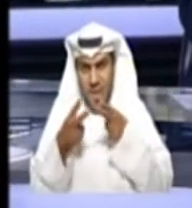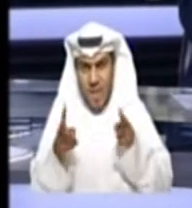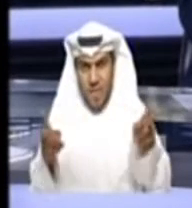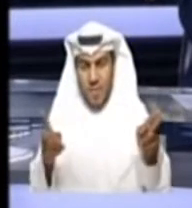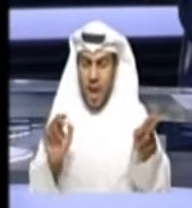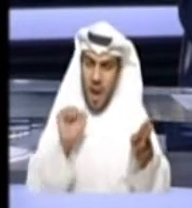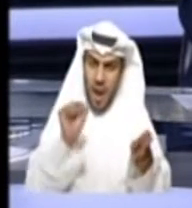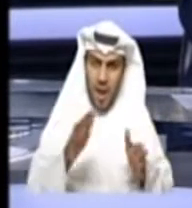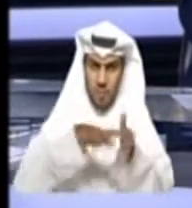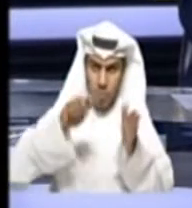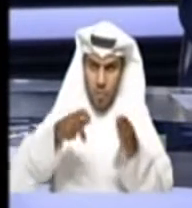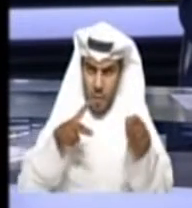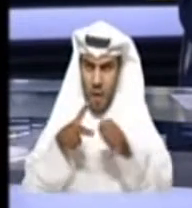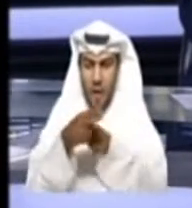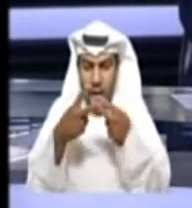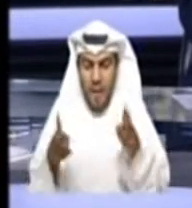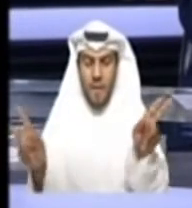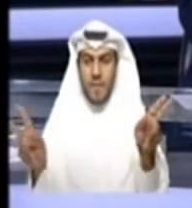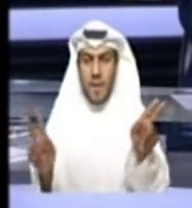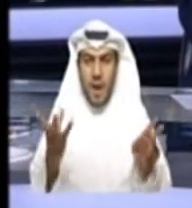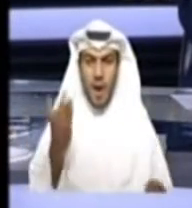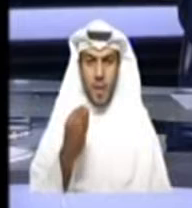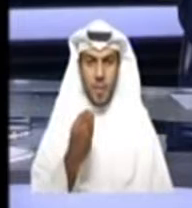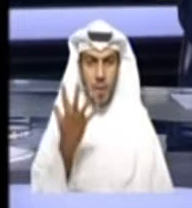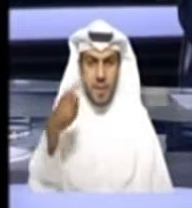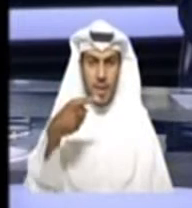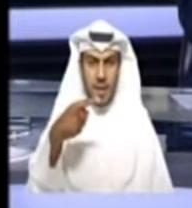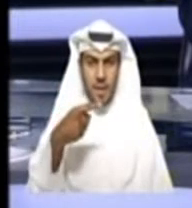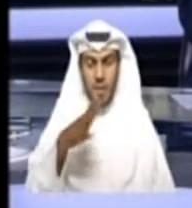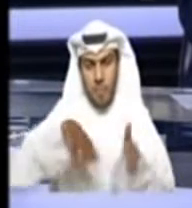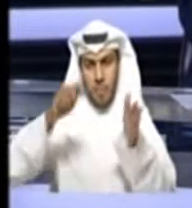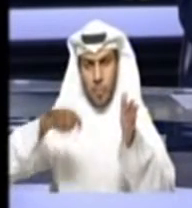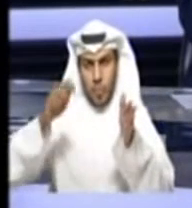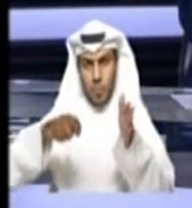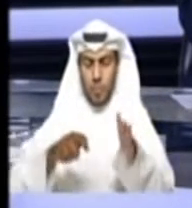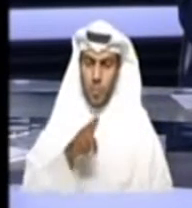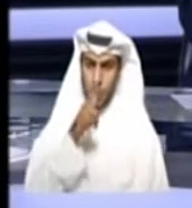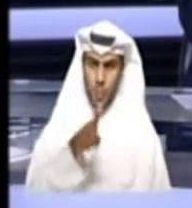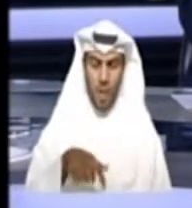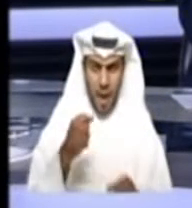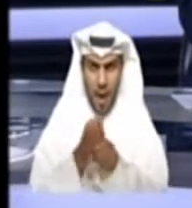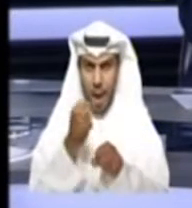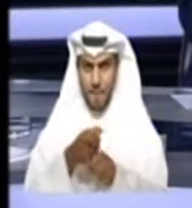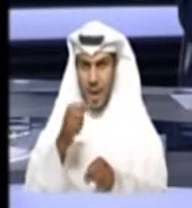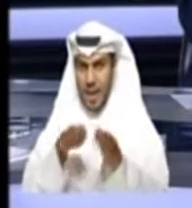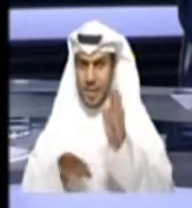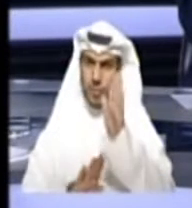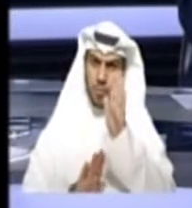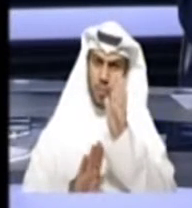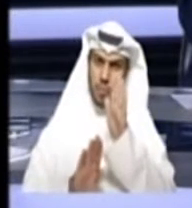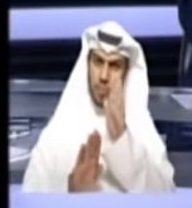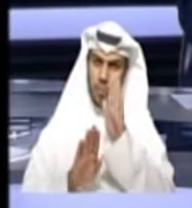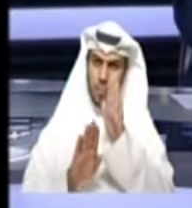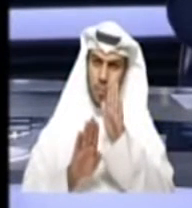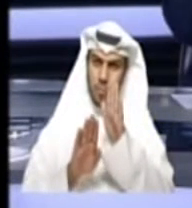العادي الثاني من الفصل التشريعي 15 في مجلس الأمة أن التطورات والتحديات الإقليمية جعلت